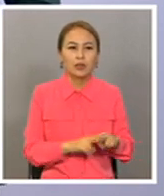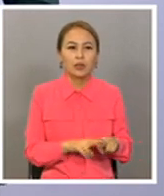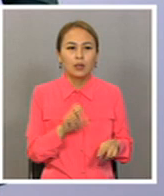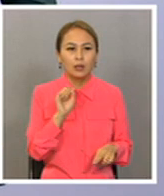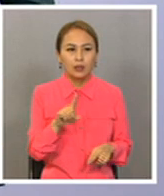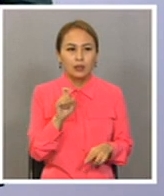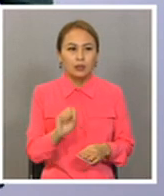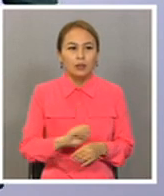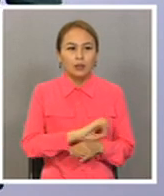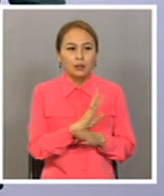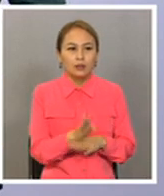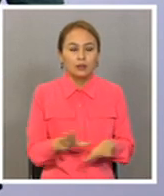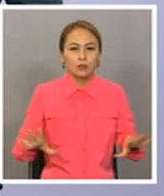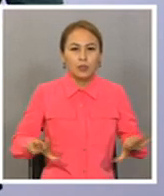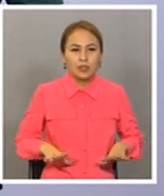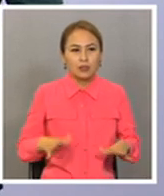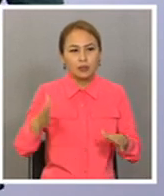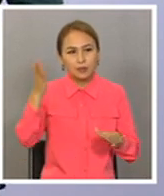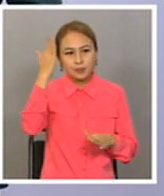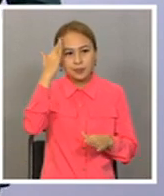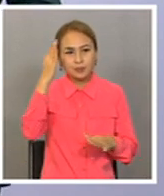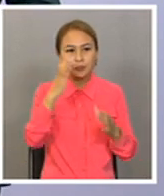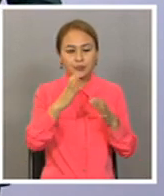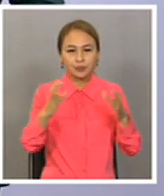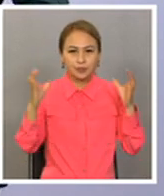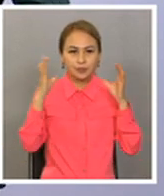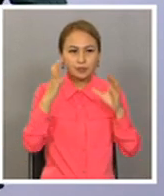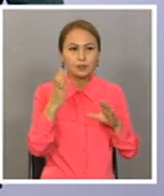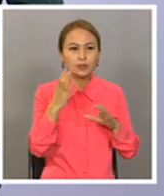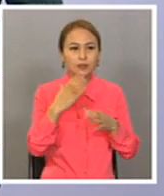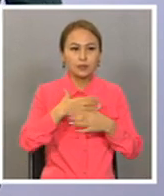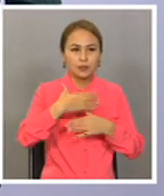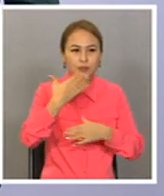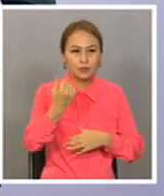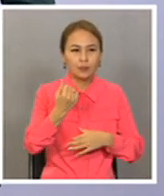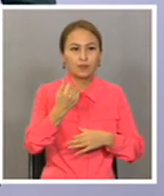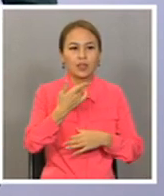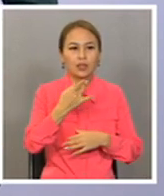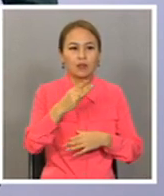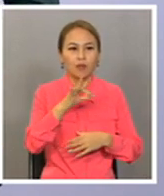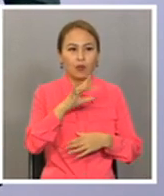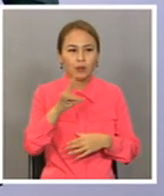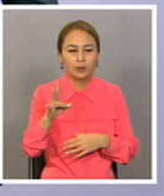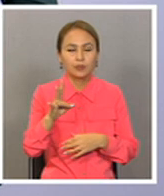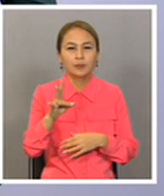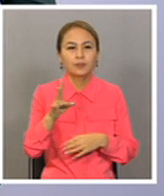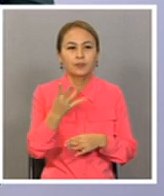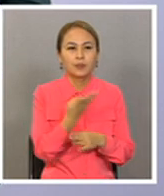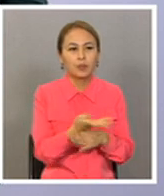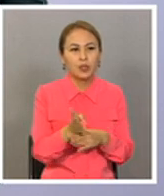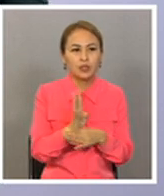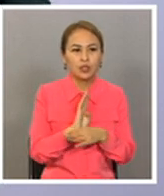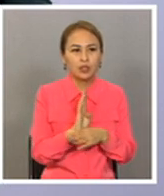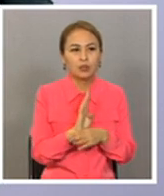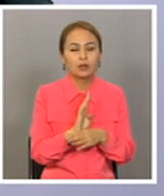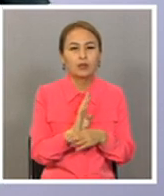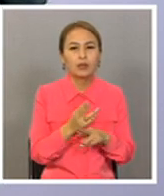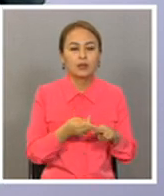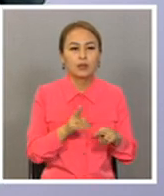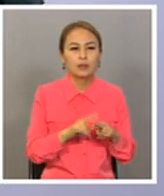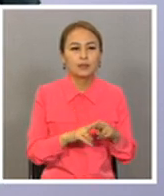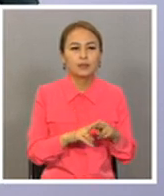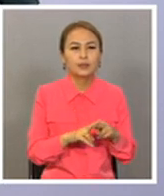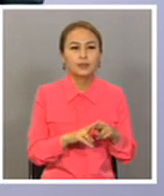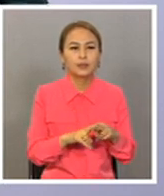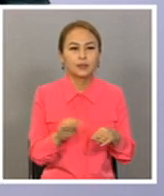алтынмен қапталған жылқының басына орнатылған таутеке мүйізі, грифон, самұрық, қошқар мүйізі